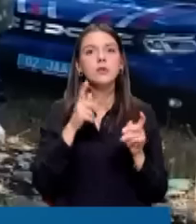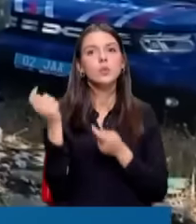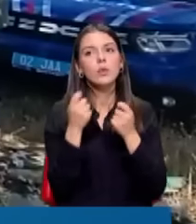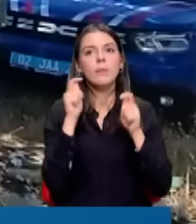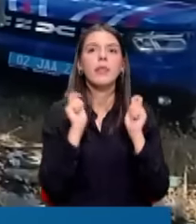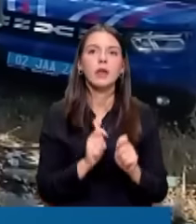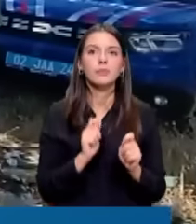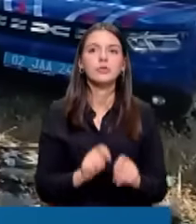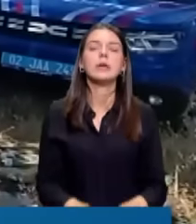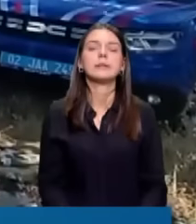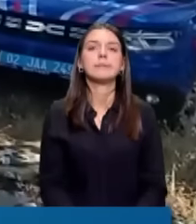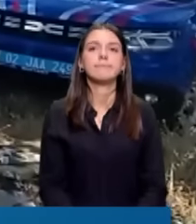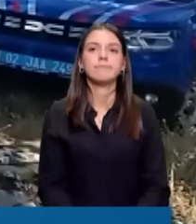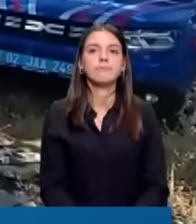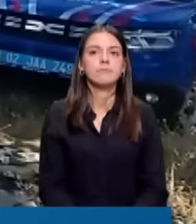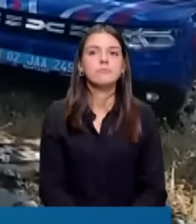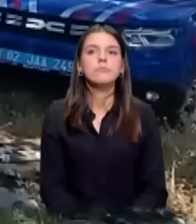yapacağız.